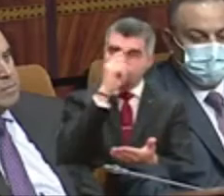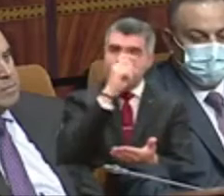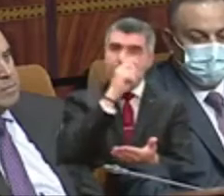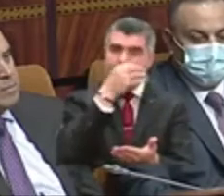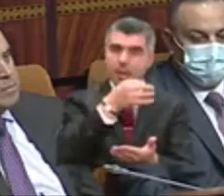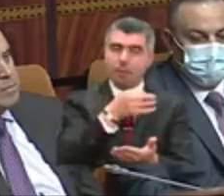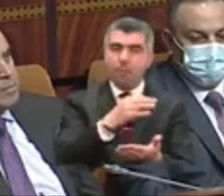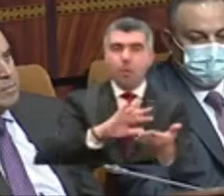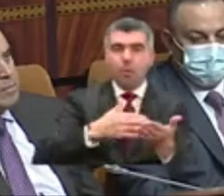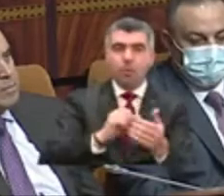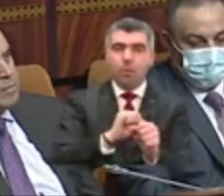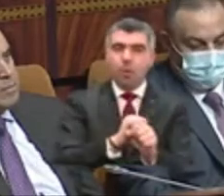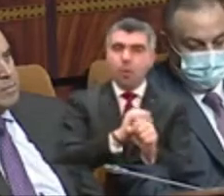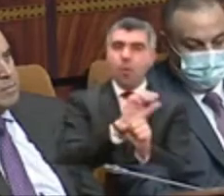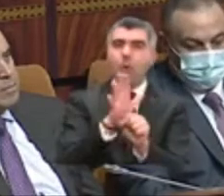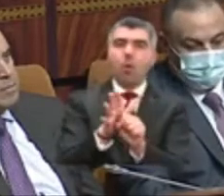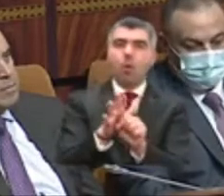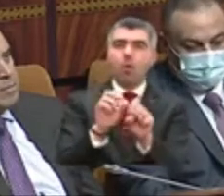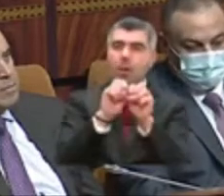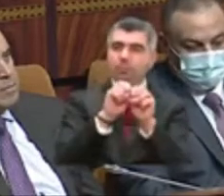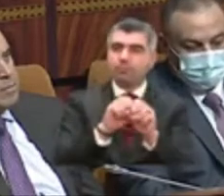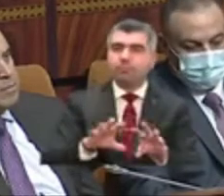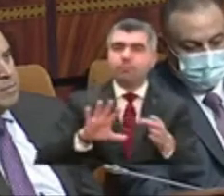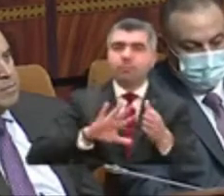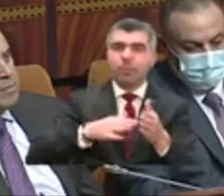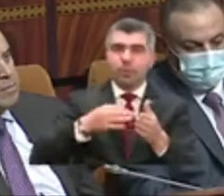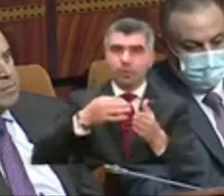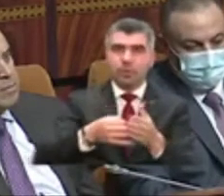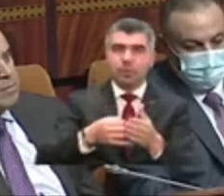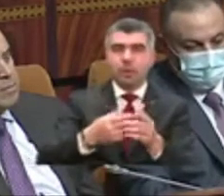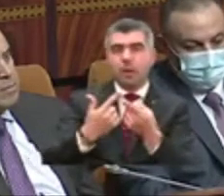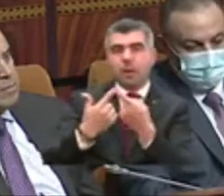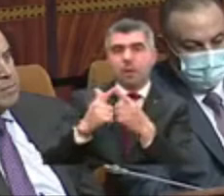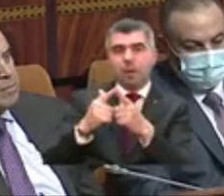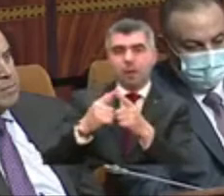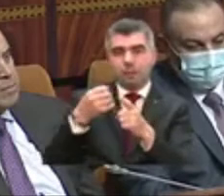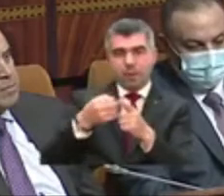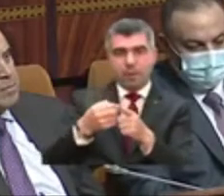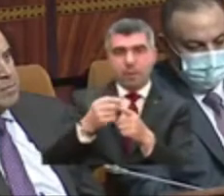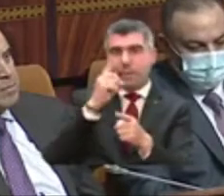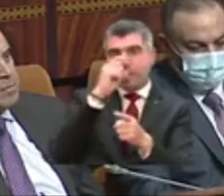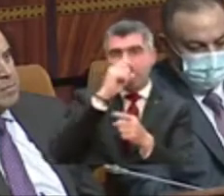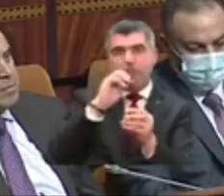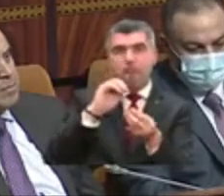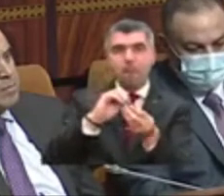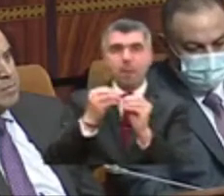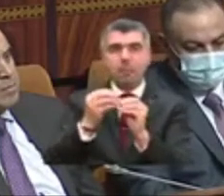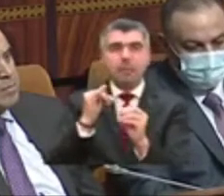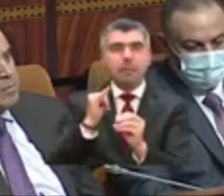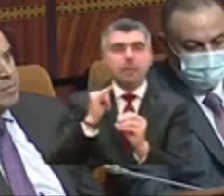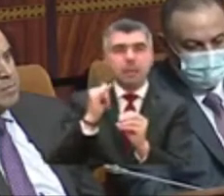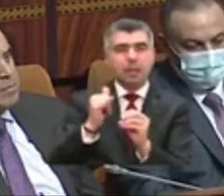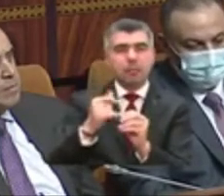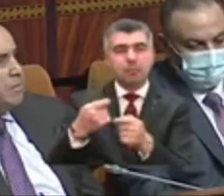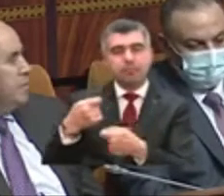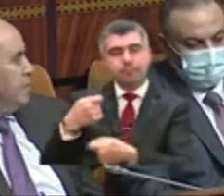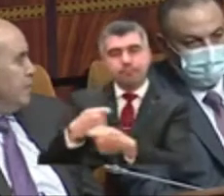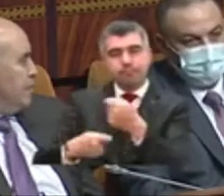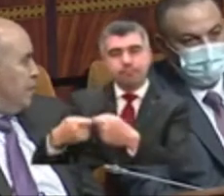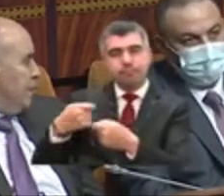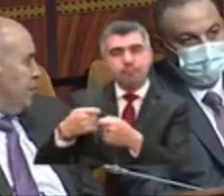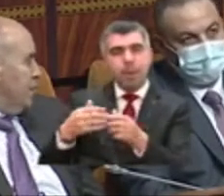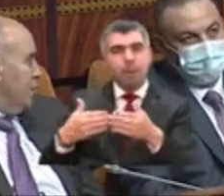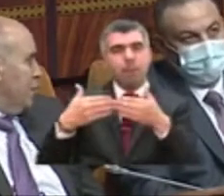استمرارية تداعيات جائحة كوفيد-19 والمتحورات ديالو المقلقة اللي أثرت سلباً على الرواج المينائي،